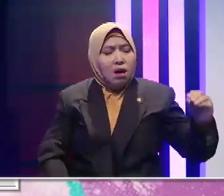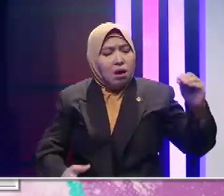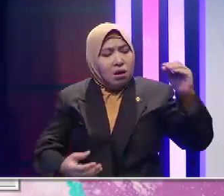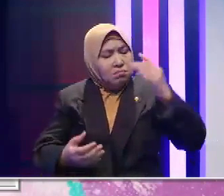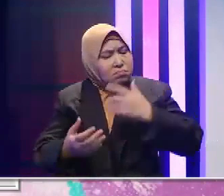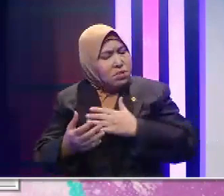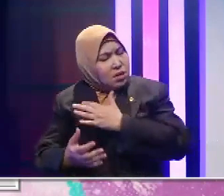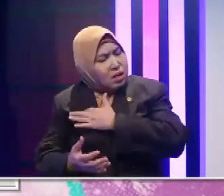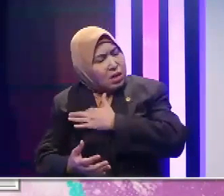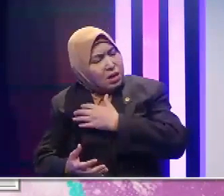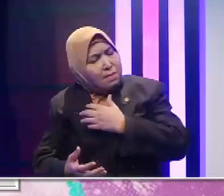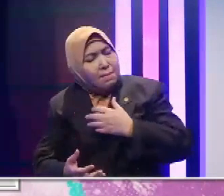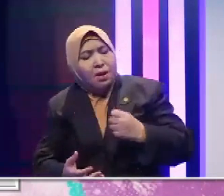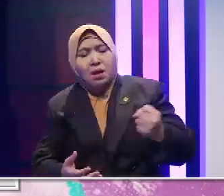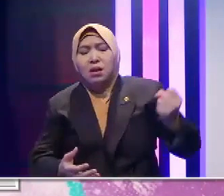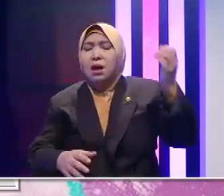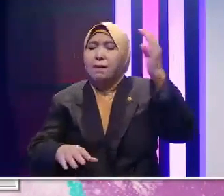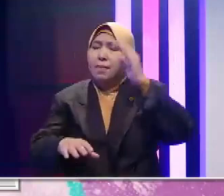بالله